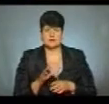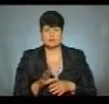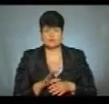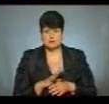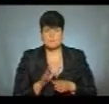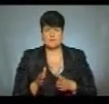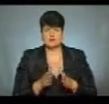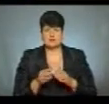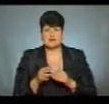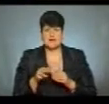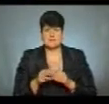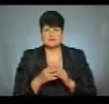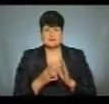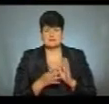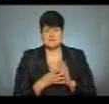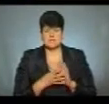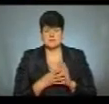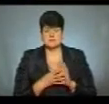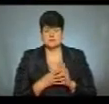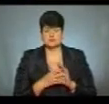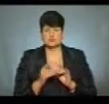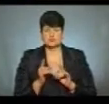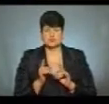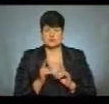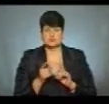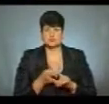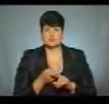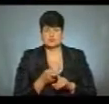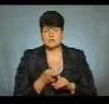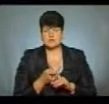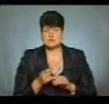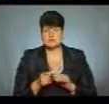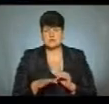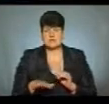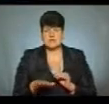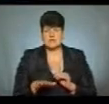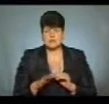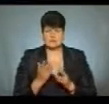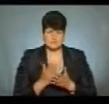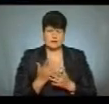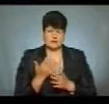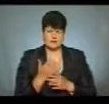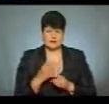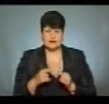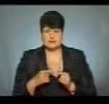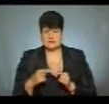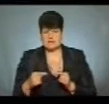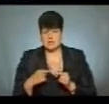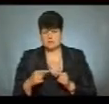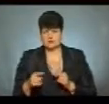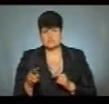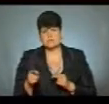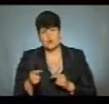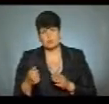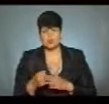по дорозі М-19, що стосовно ділянки, від, ну, там є декілька ділянок від Тернополя до